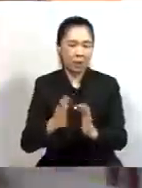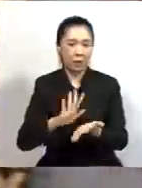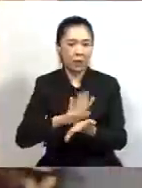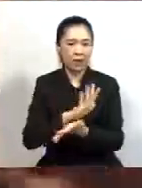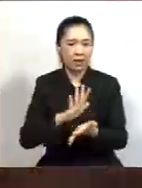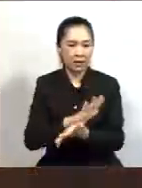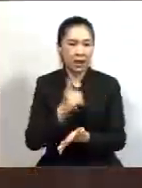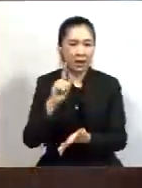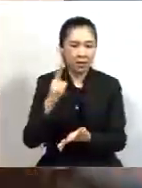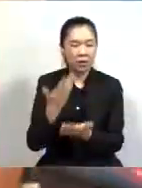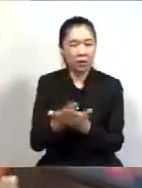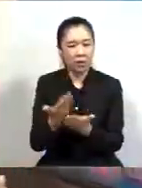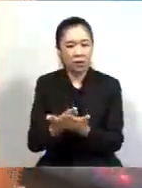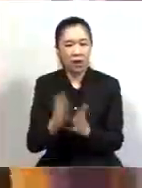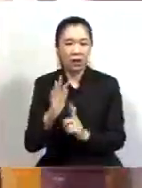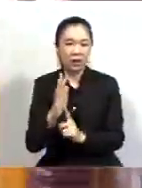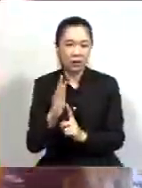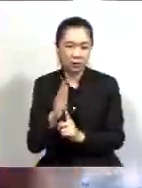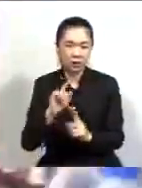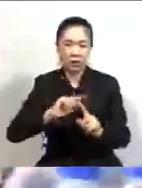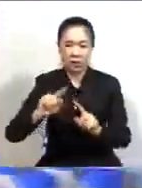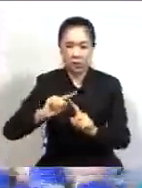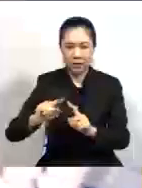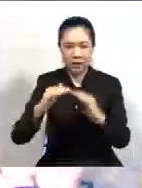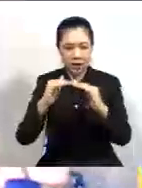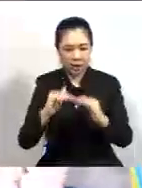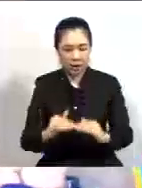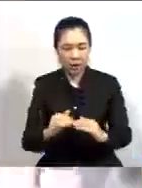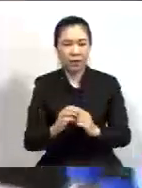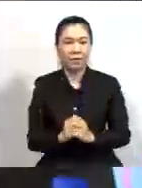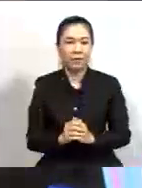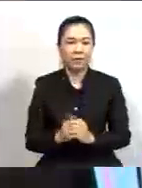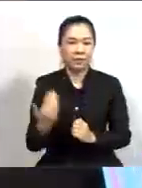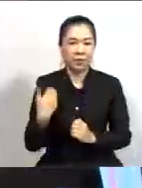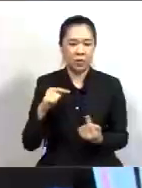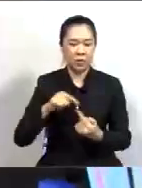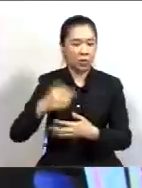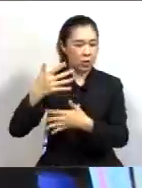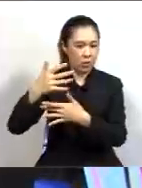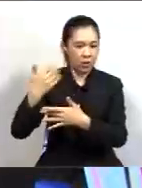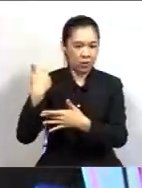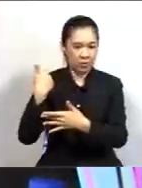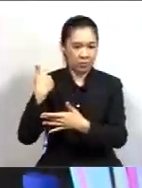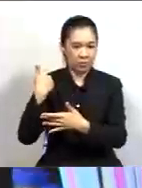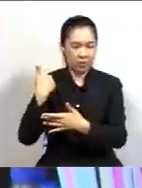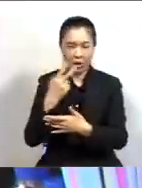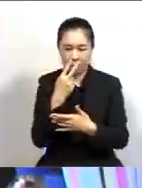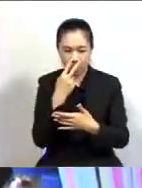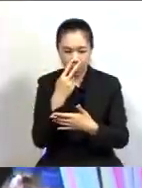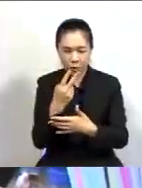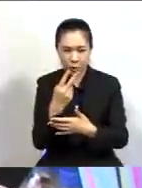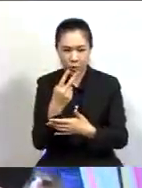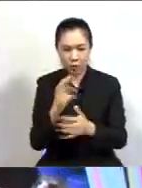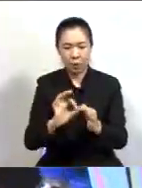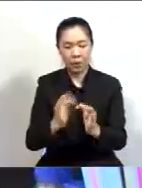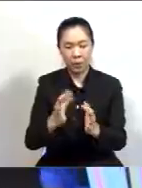ทองและจุดธูปเทียนให้น้อยลงรวมทั้งขอความร่วมมือไปยังศาลเจ้าในพื้นที่เยาวราชครับให้ควบคุมเรื่องการลดการ